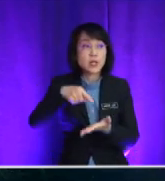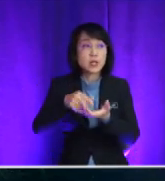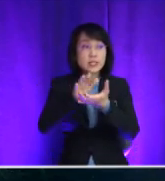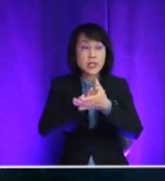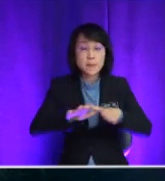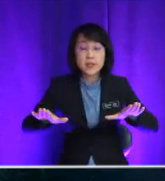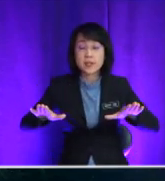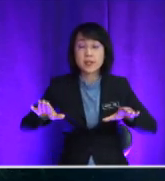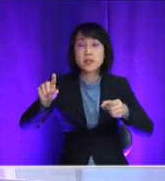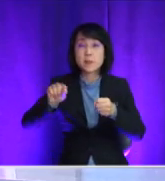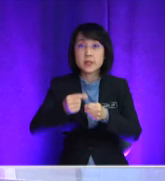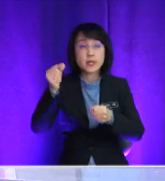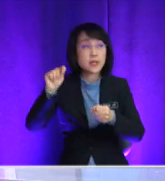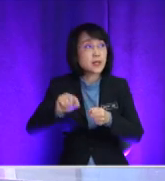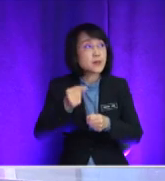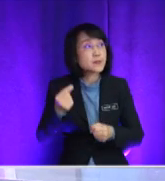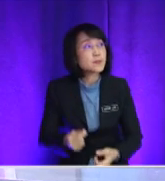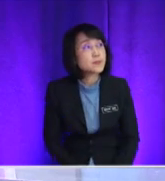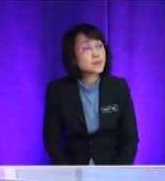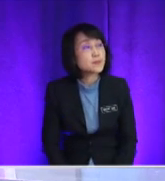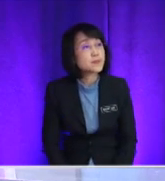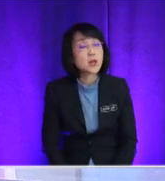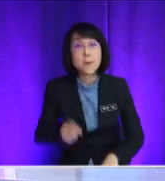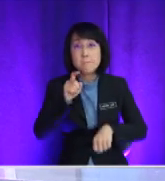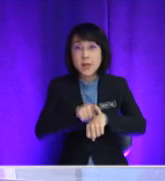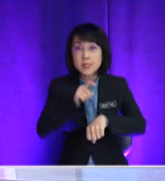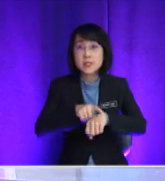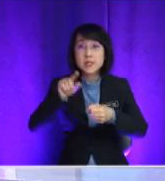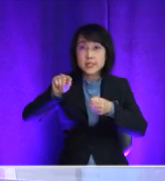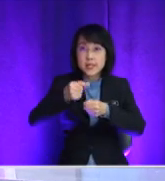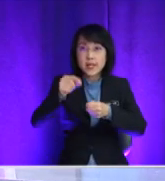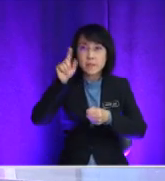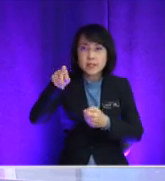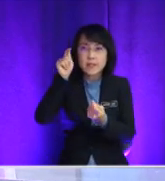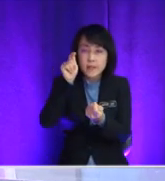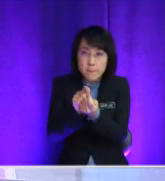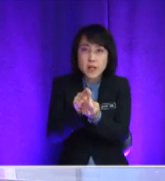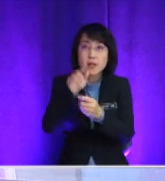harus sentuh kalau nak menjahit tepat pada garis sampo Madan